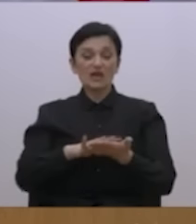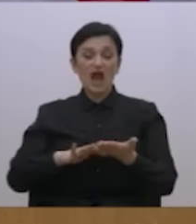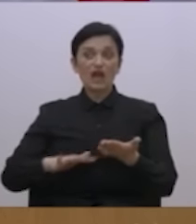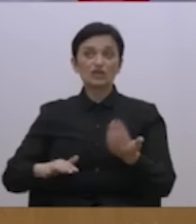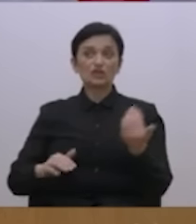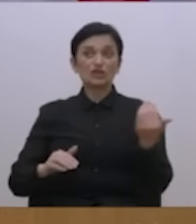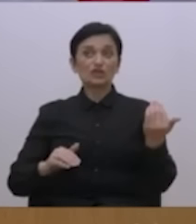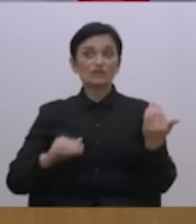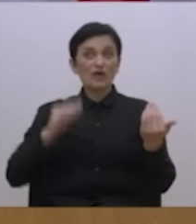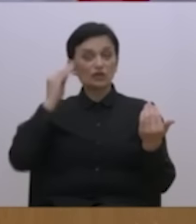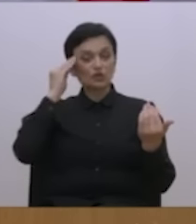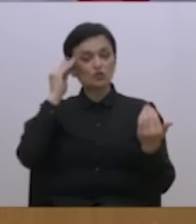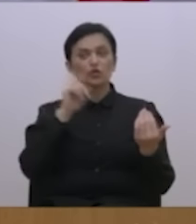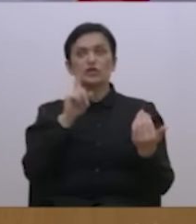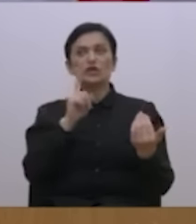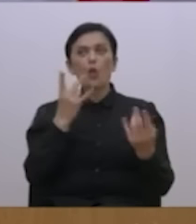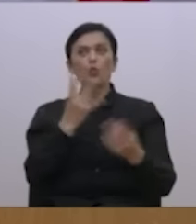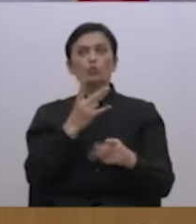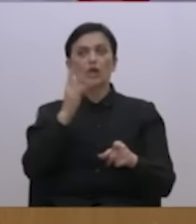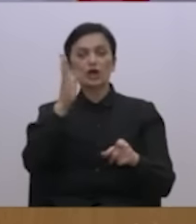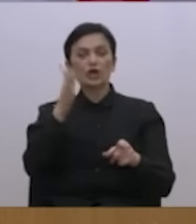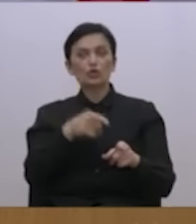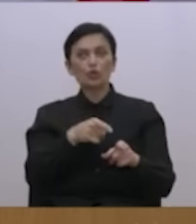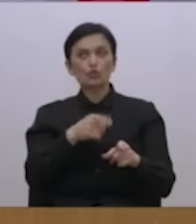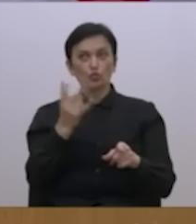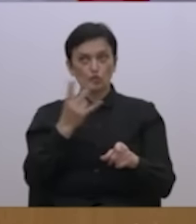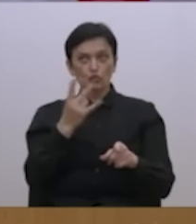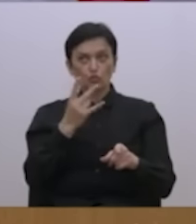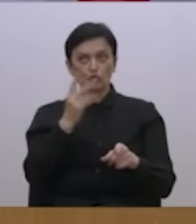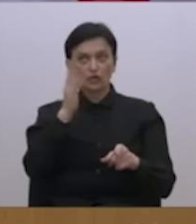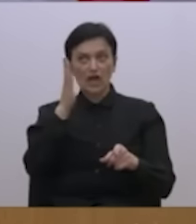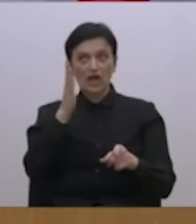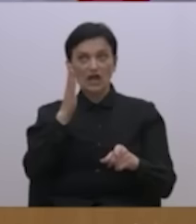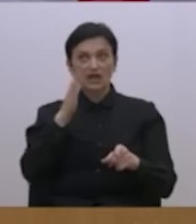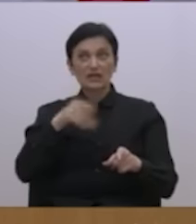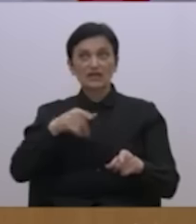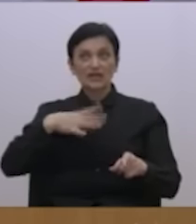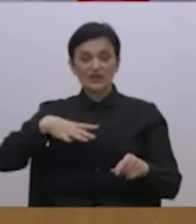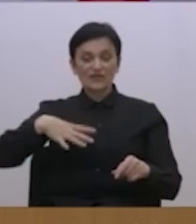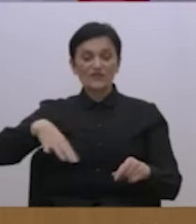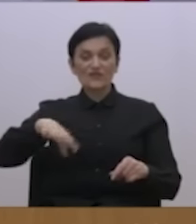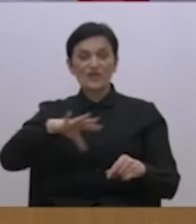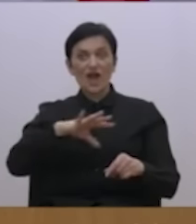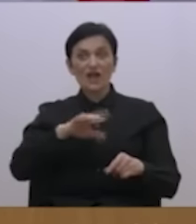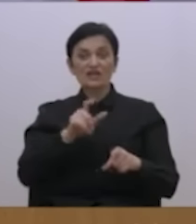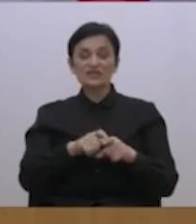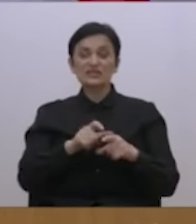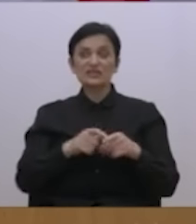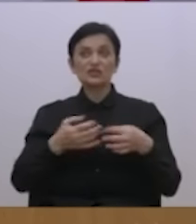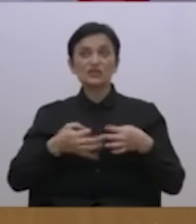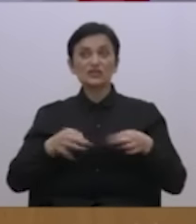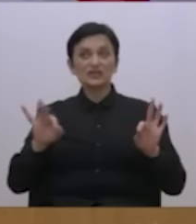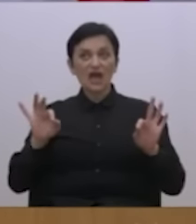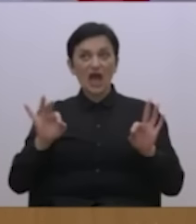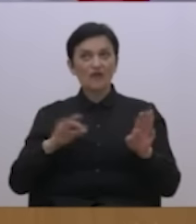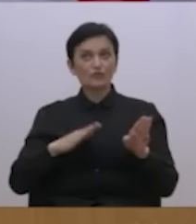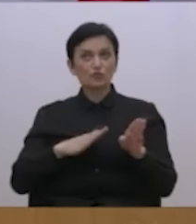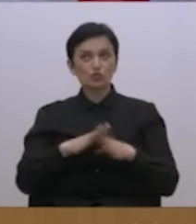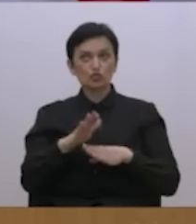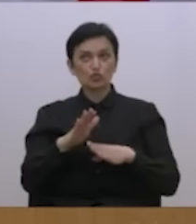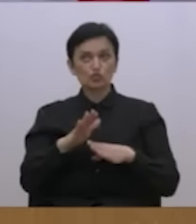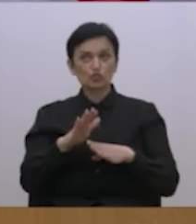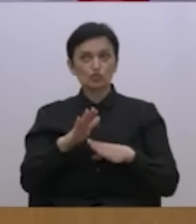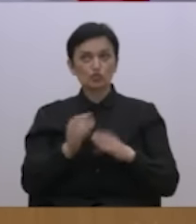თქვენი წარმოდგენით რა უნდა იყოს? უნდა იყოს ამ ქვეყანაში სიტყვის თავისუფლების სრული